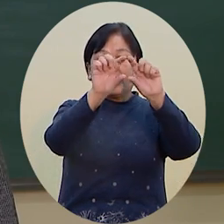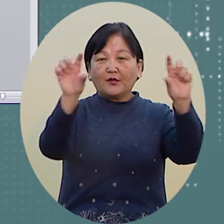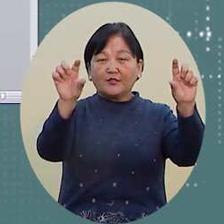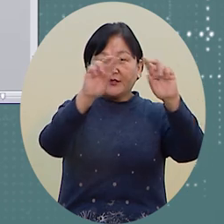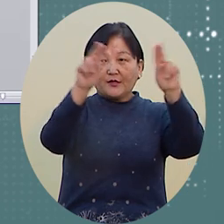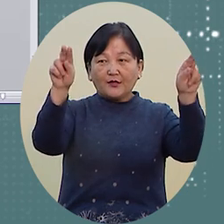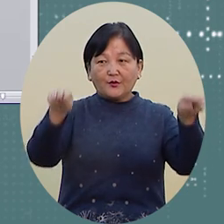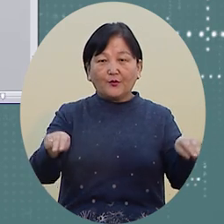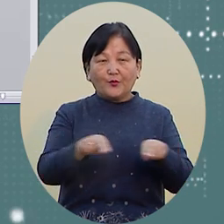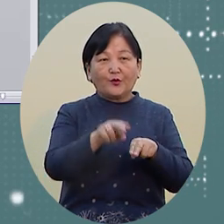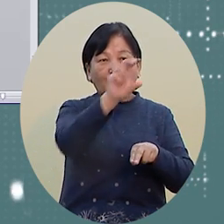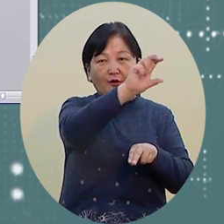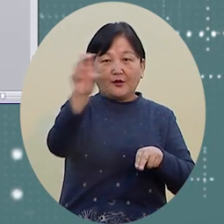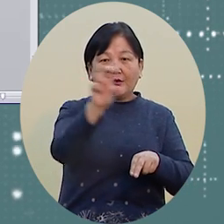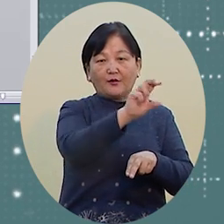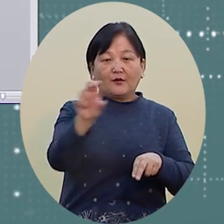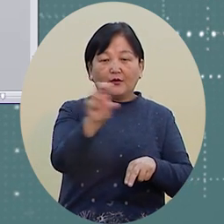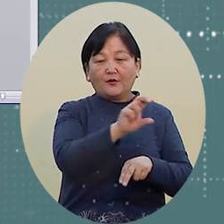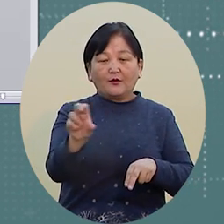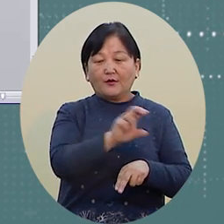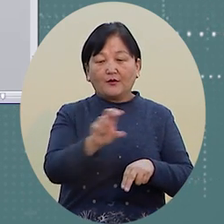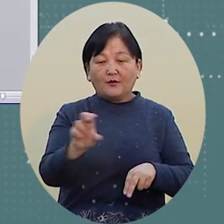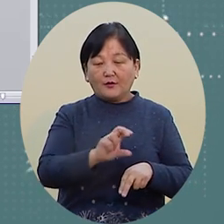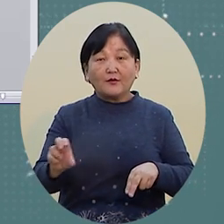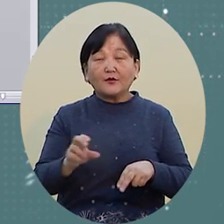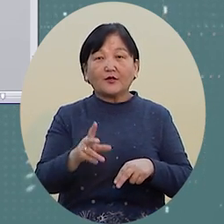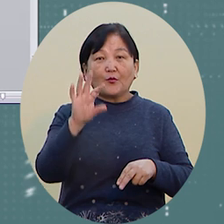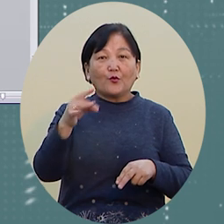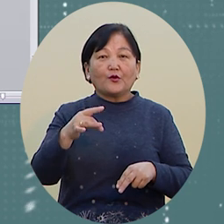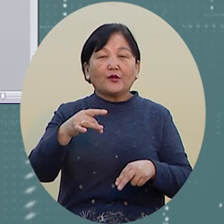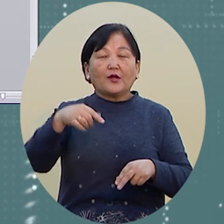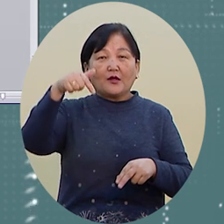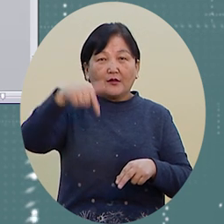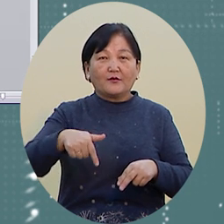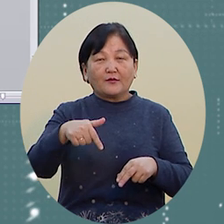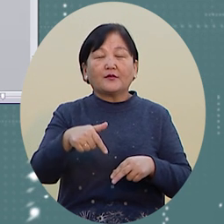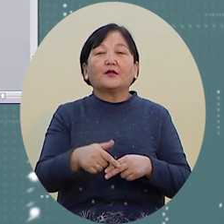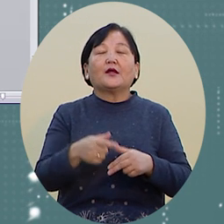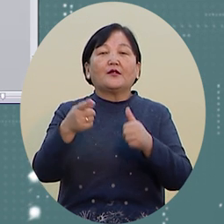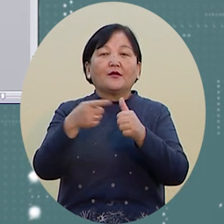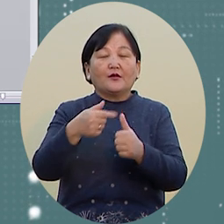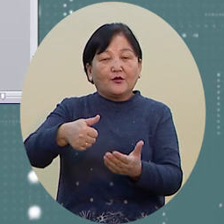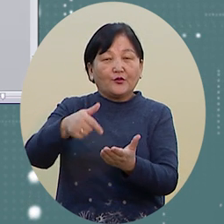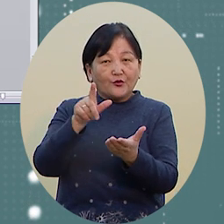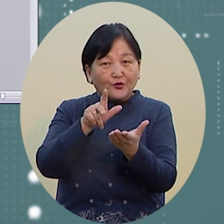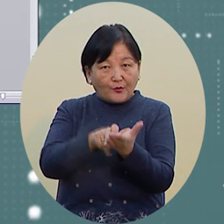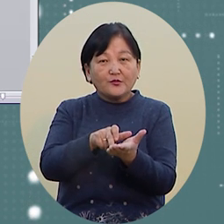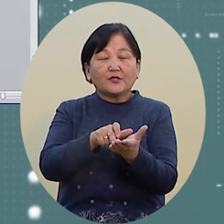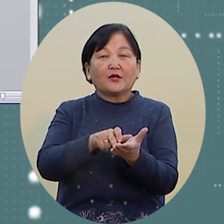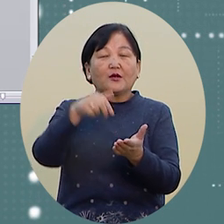гэхээр хүснэгтнийхээ гадна талд мөрний хамгийн хойно очоод энтер төвслүүрийг дарах юм бол мөр